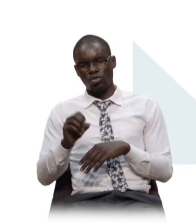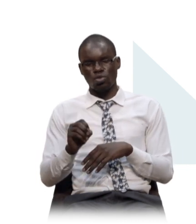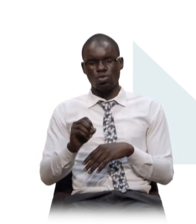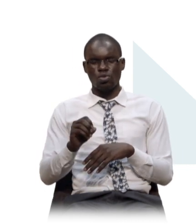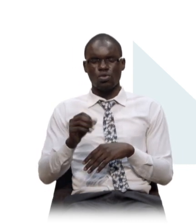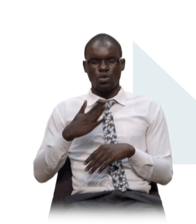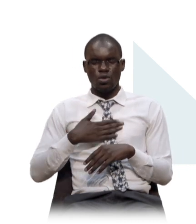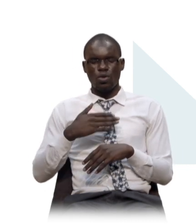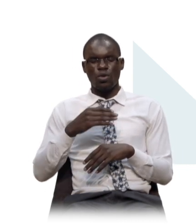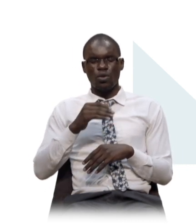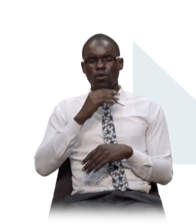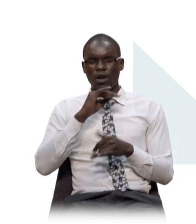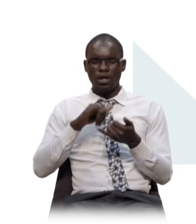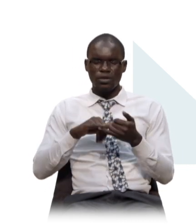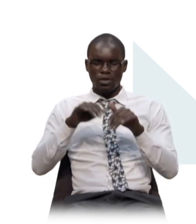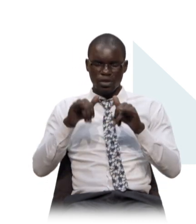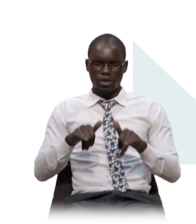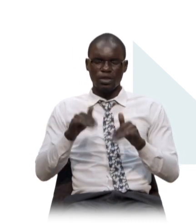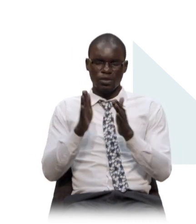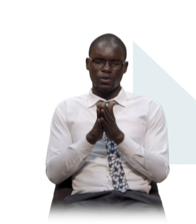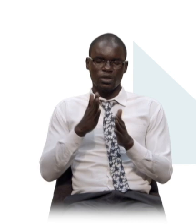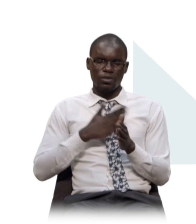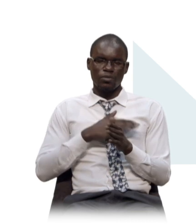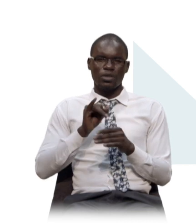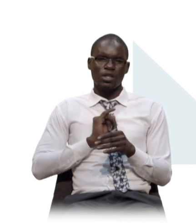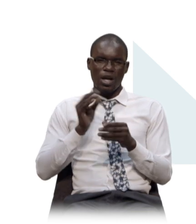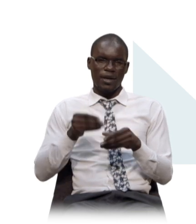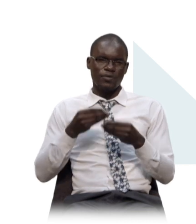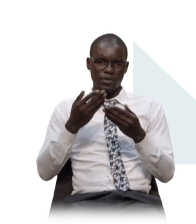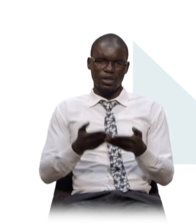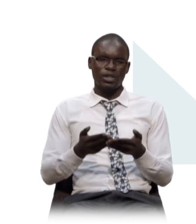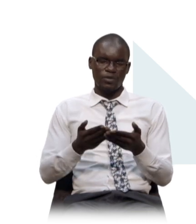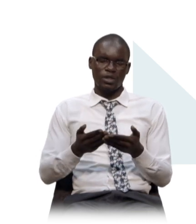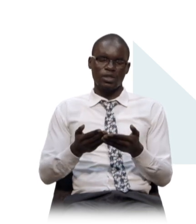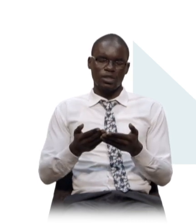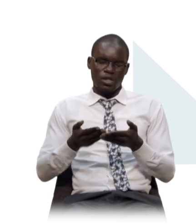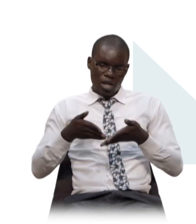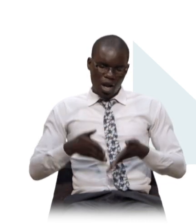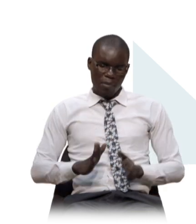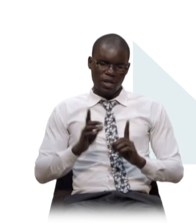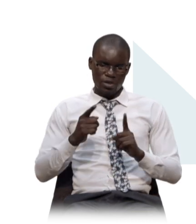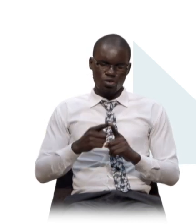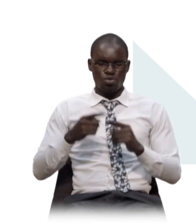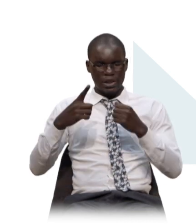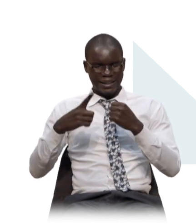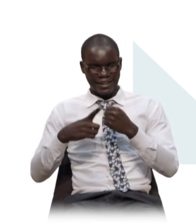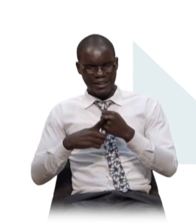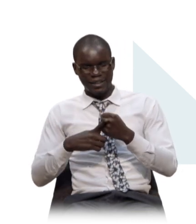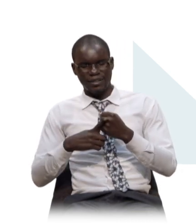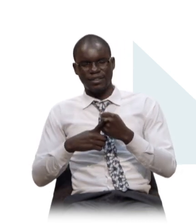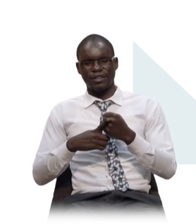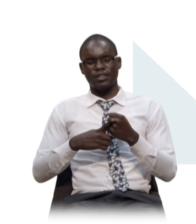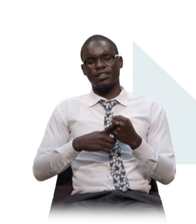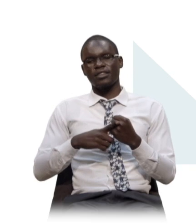wangu atakaa nami kwa kuwa nimemsalia wana sita. Akamuita jina